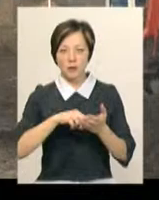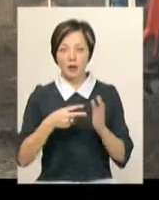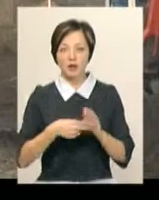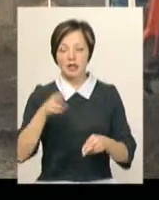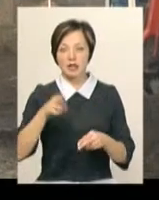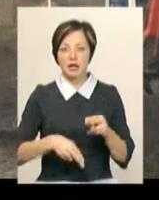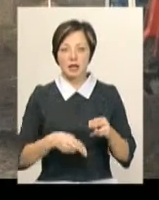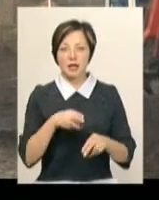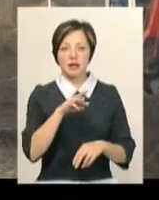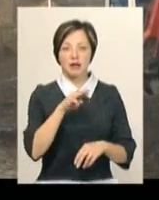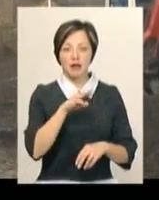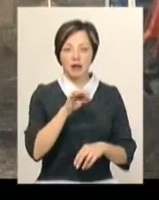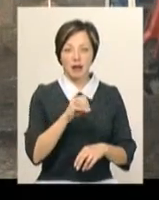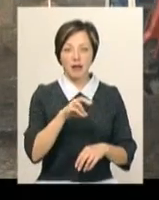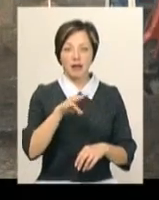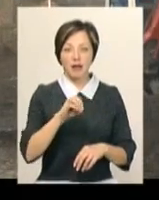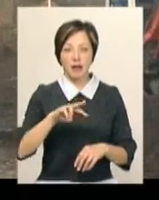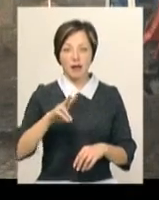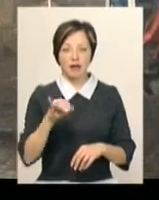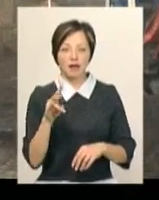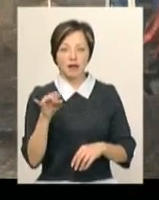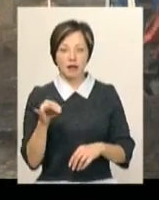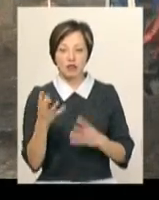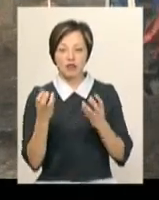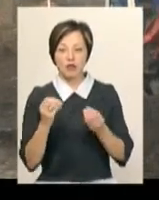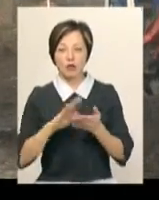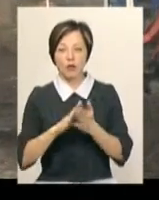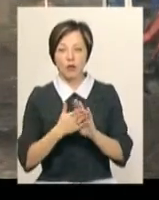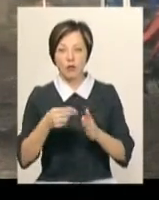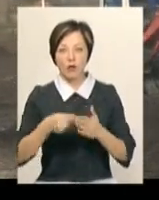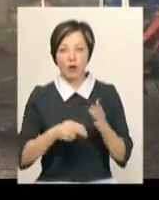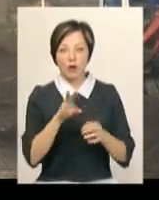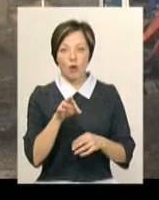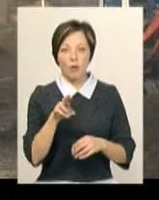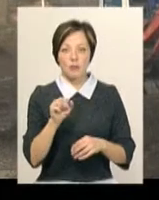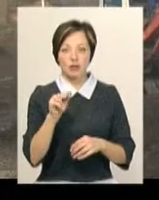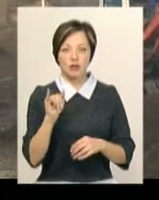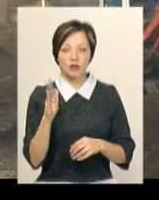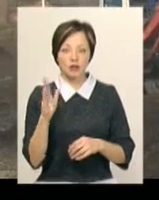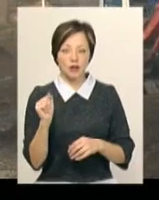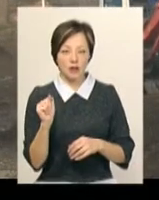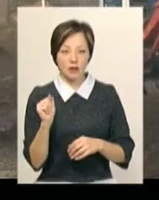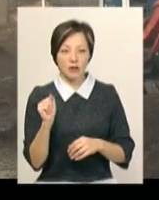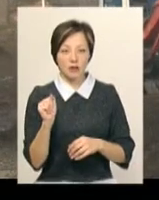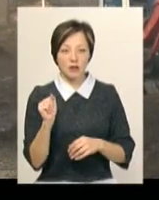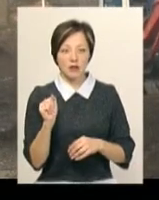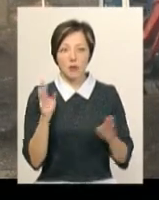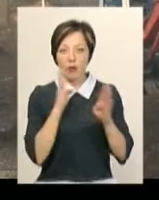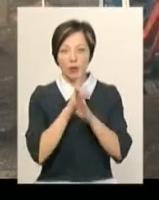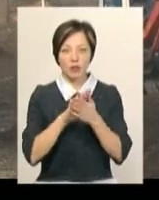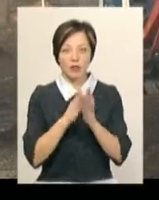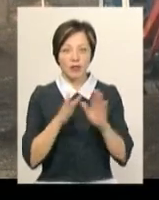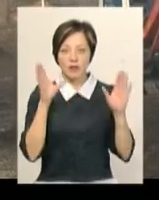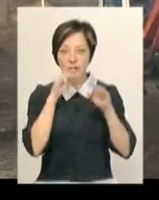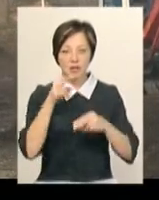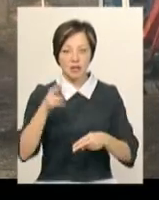Третельники, Новолінськ. У нас є заключений договір на Ковпачівку. Ну, ми, напевно, просто чисто по погодних умовах не